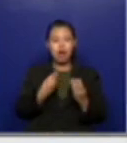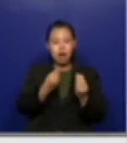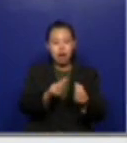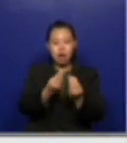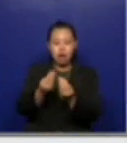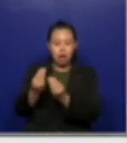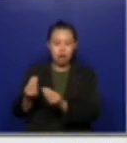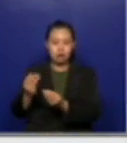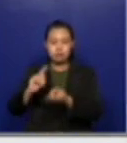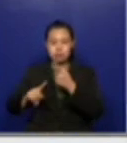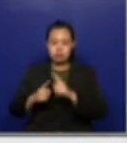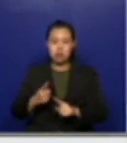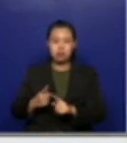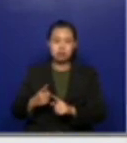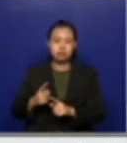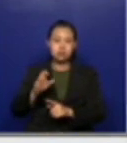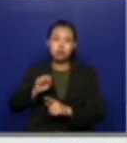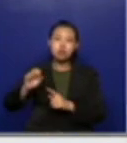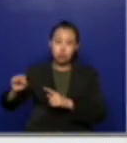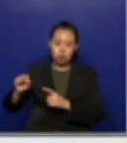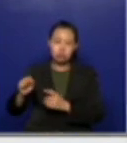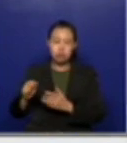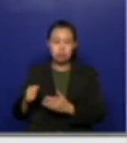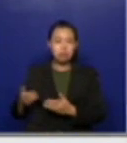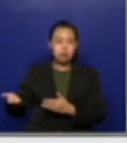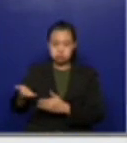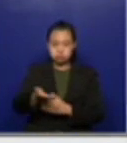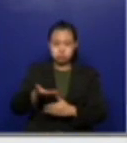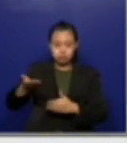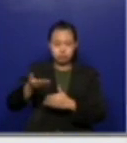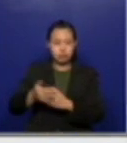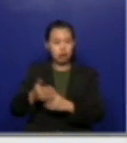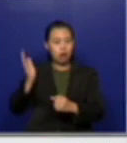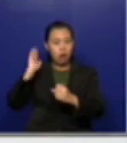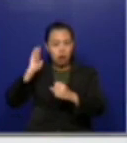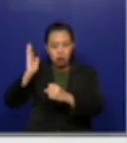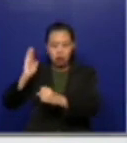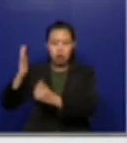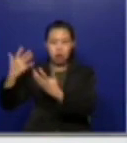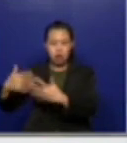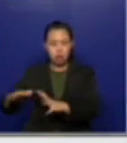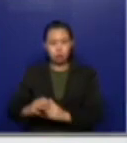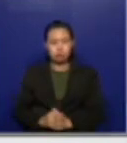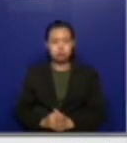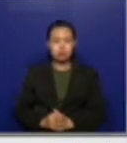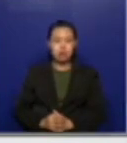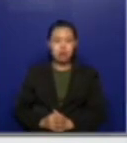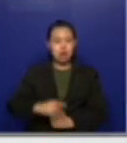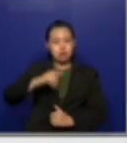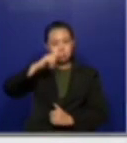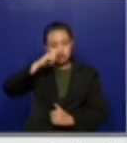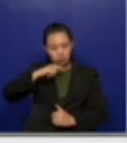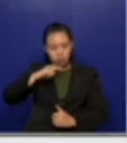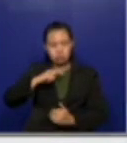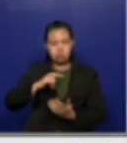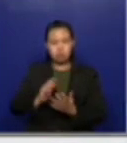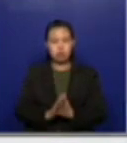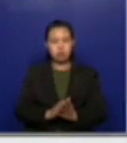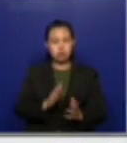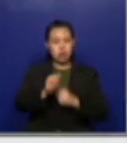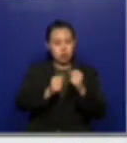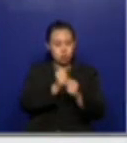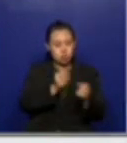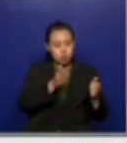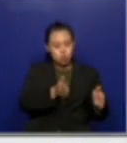ายกันไปเยอะแล้วแต่ผมอยากจะบอกท่านประธานอย่างนี้ครับว่าท่านบอกว่าคนไทยในทุกช่วงวัยจะมีความพร้อมด้